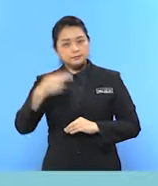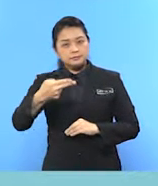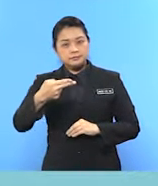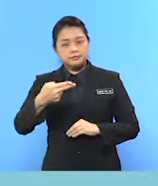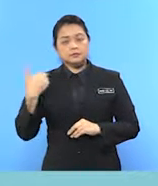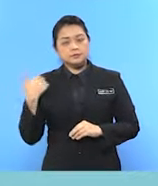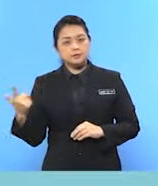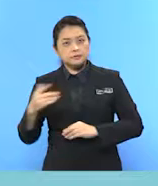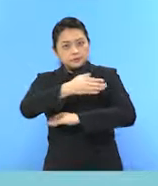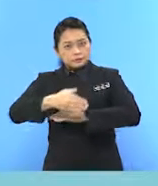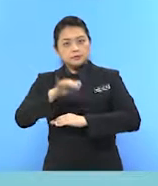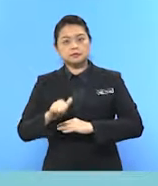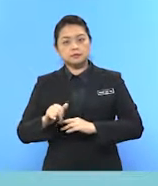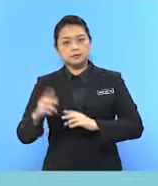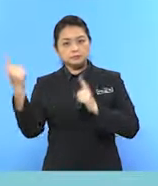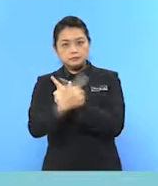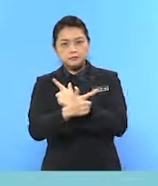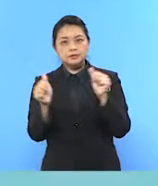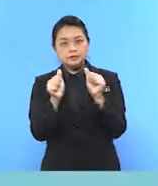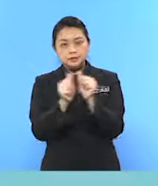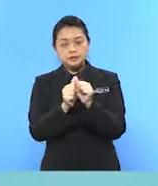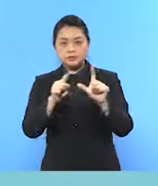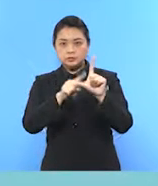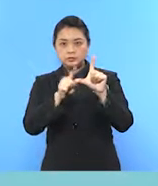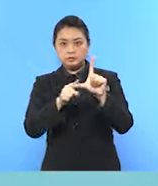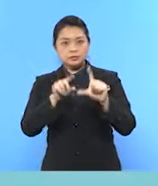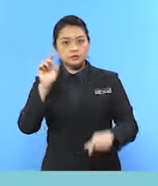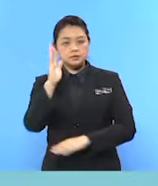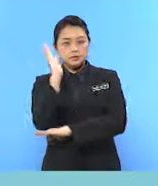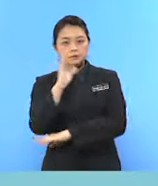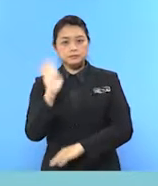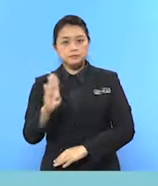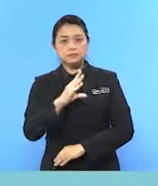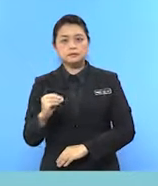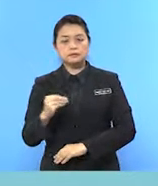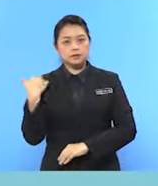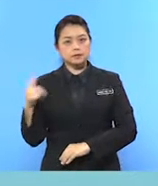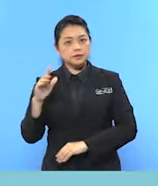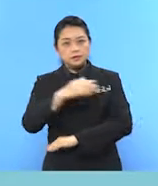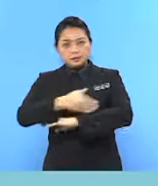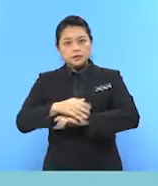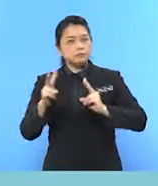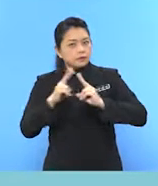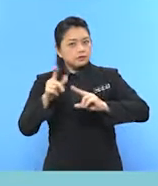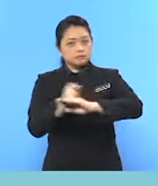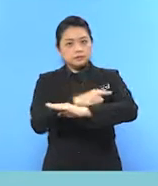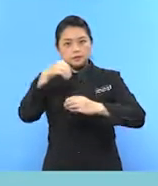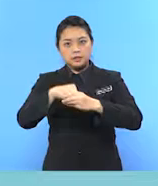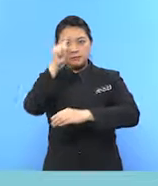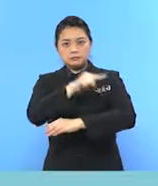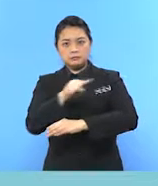Hipotenus merupakan sisi yang bertentangan dengan sudut tegak B dan merupakan sisi terpanjang bagi